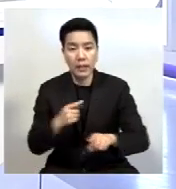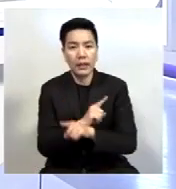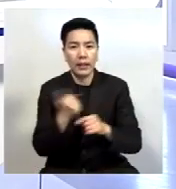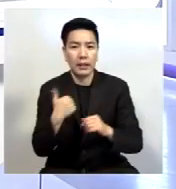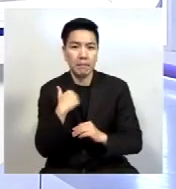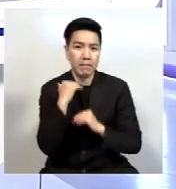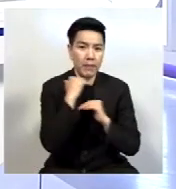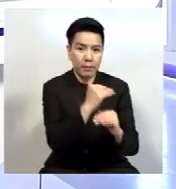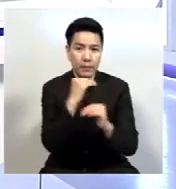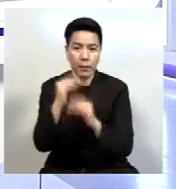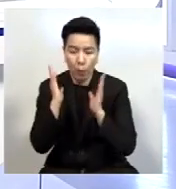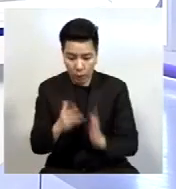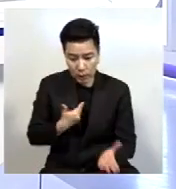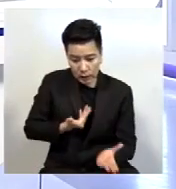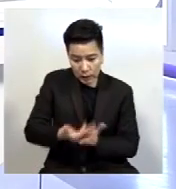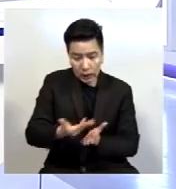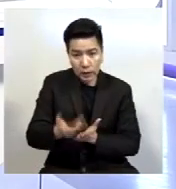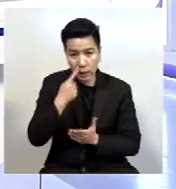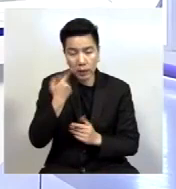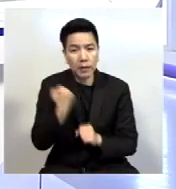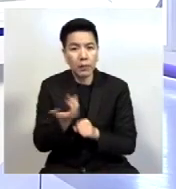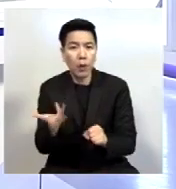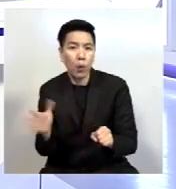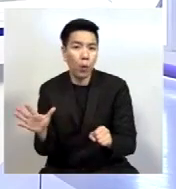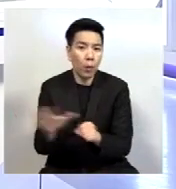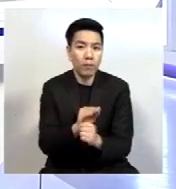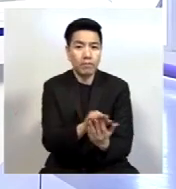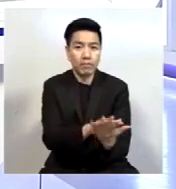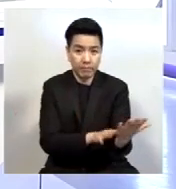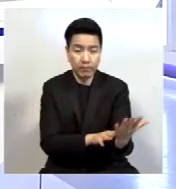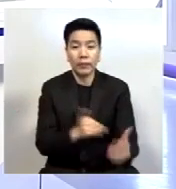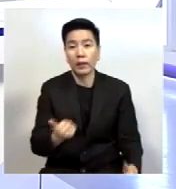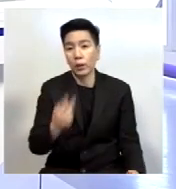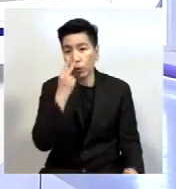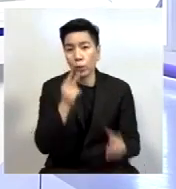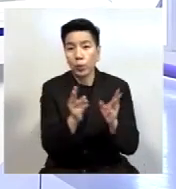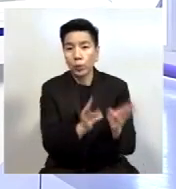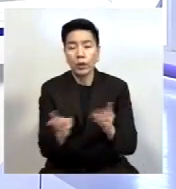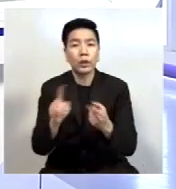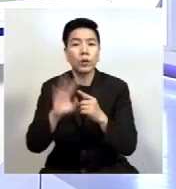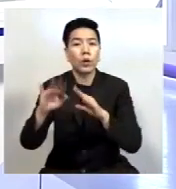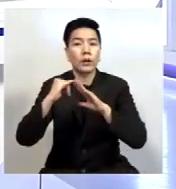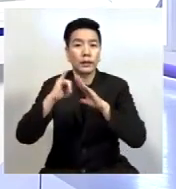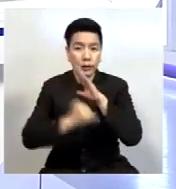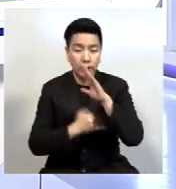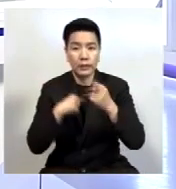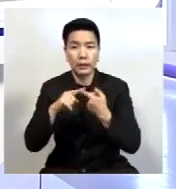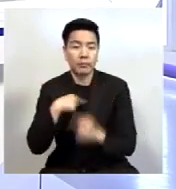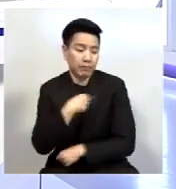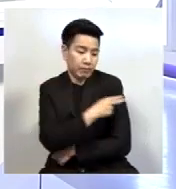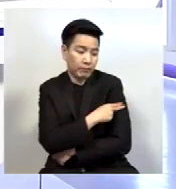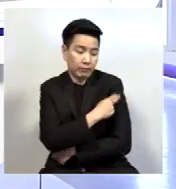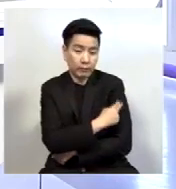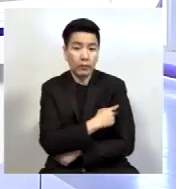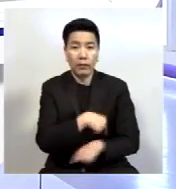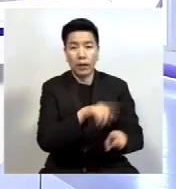องจำกัดเรื่องของจำนวนนะคะเพราะว่าเพื่อให้เกิดความทั่วถึงจริงๆค่ะ ค่ะไปดูมาตรการในต่างจังหวัดกันบ้างนะคะหลายโรงพยาบาลนะ